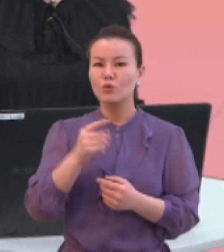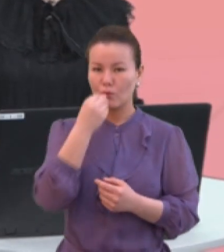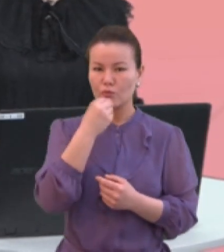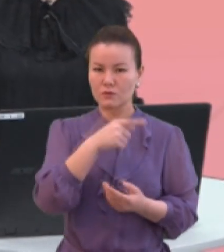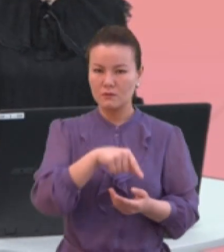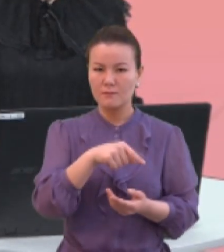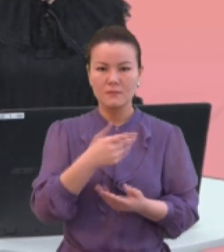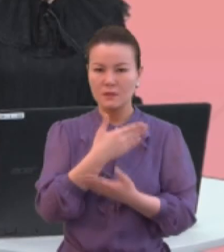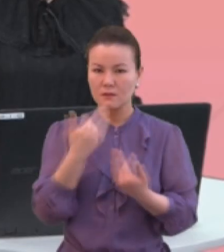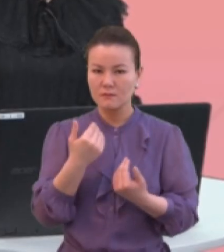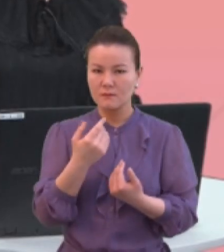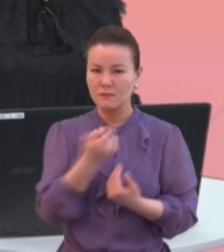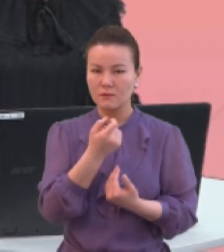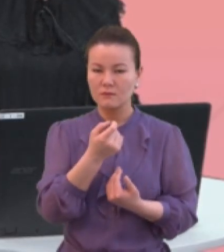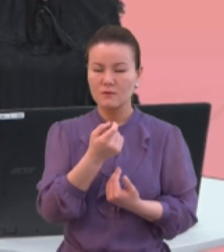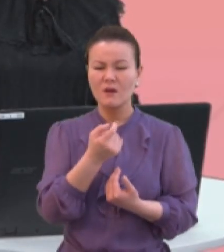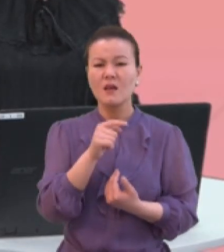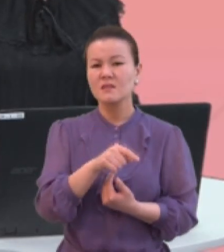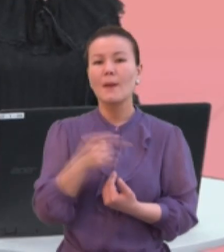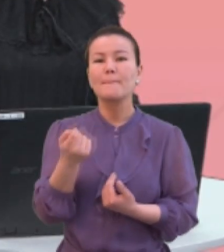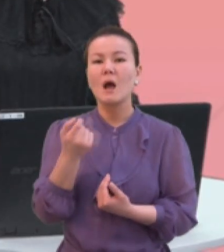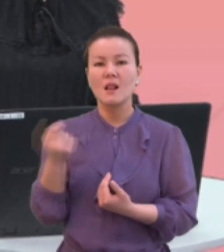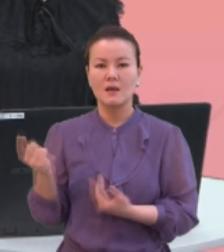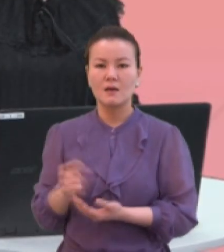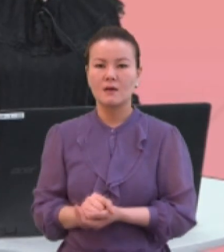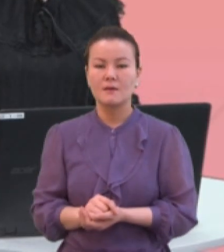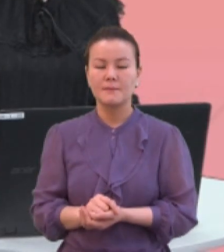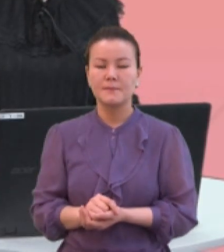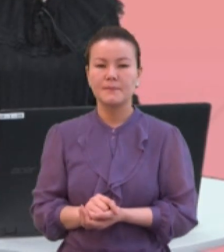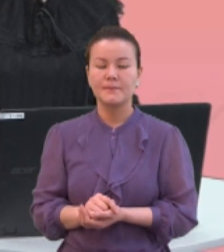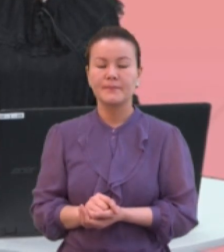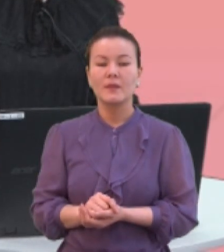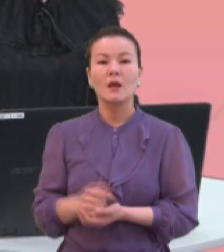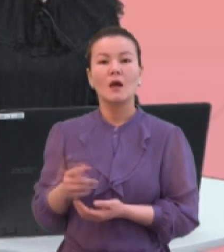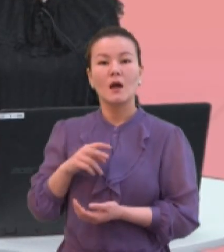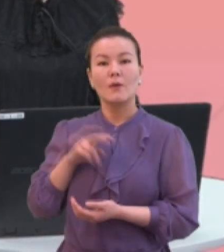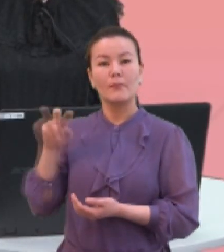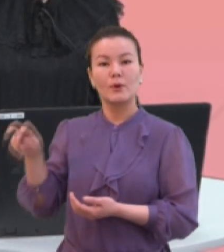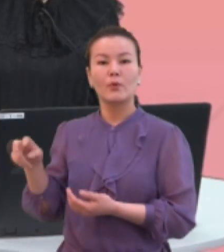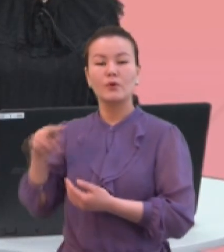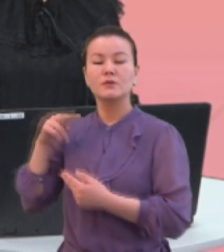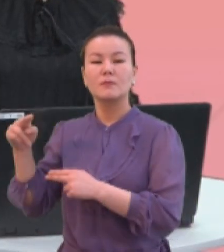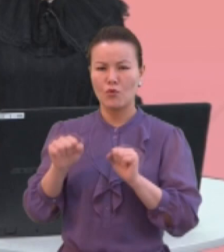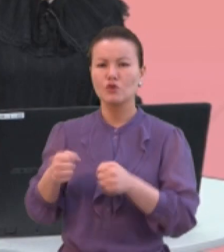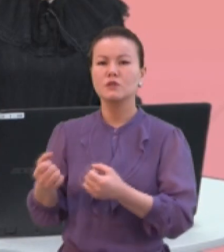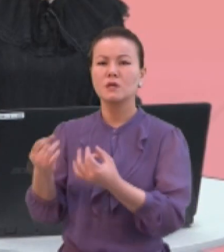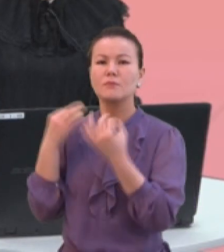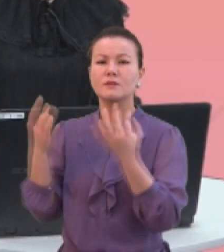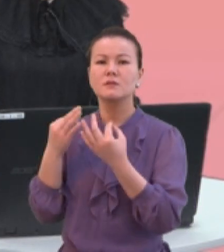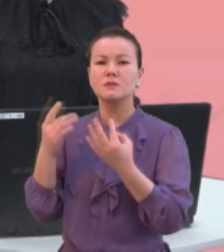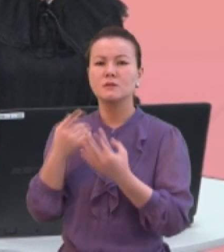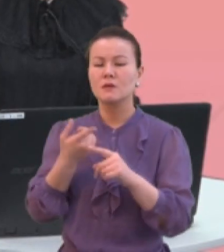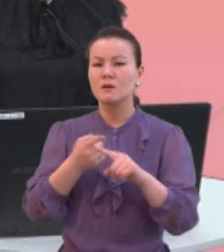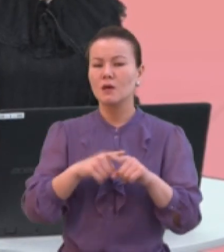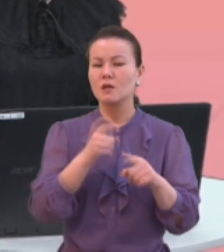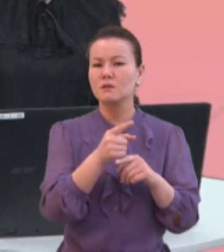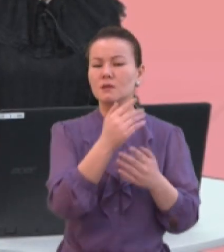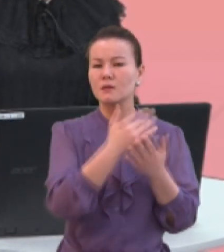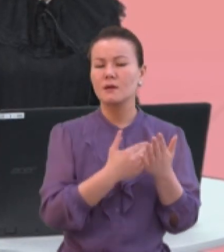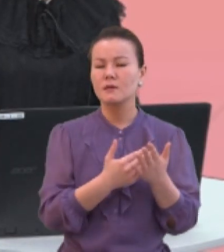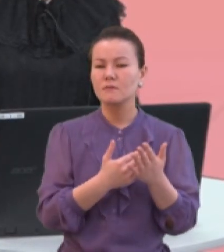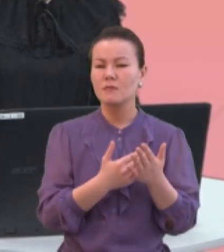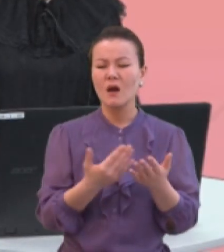Бул сүйлөшүүнү да карайлы, балдар. Бул жерде байкесине кайрылып жатат өтүнүү менен. Мага туз берип коюңузчу деп